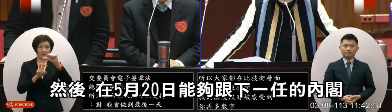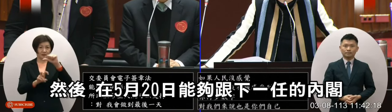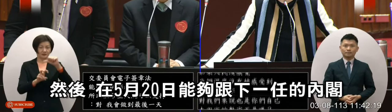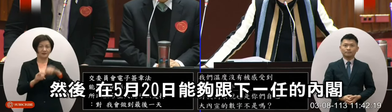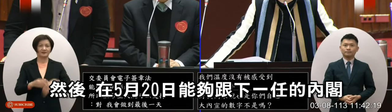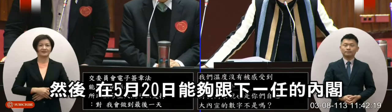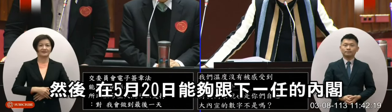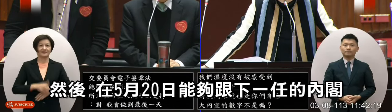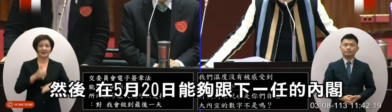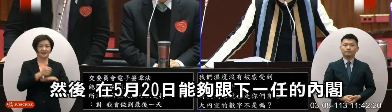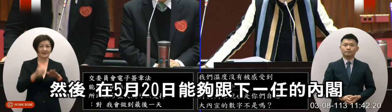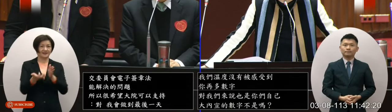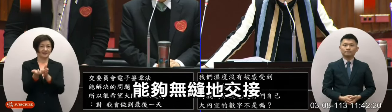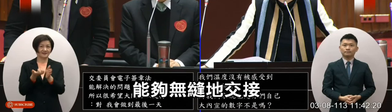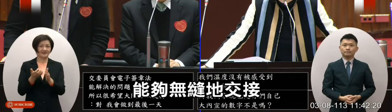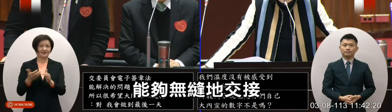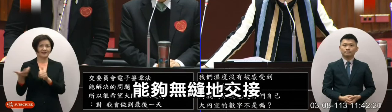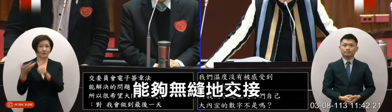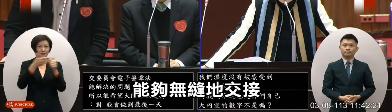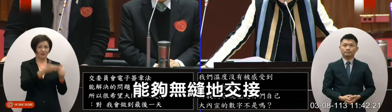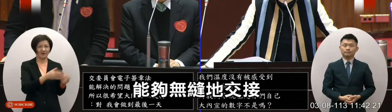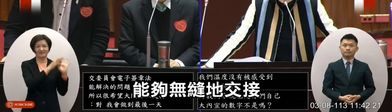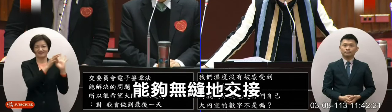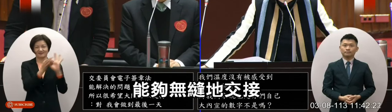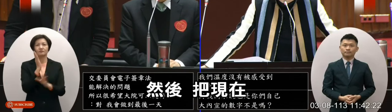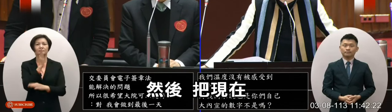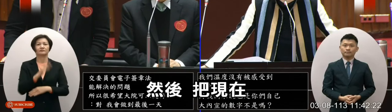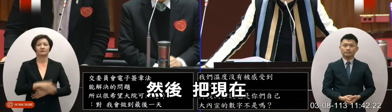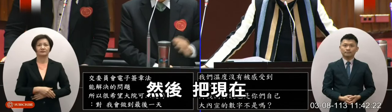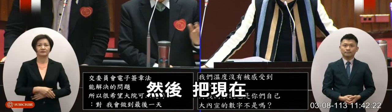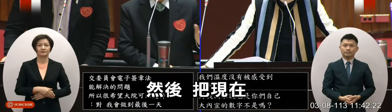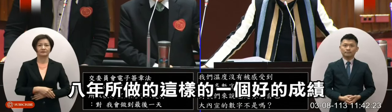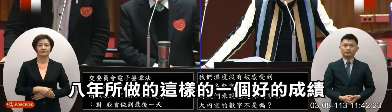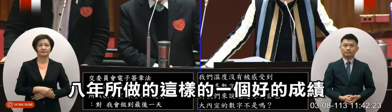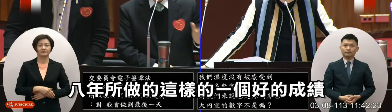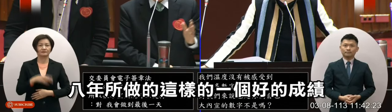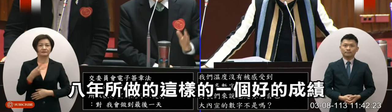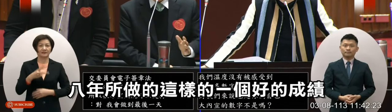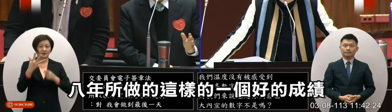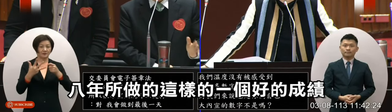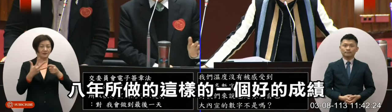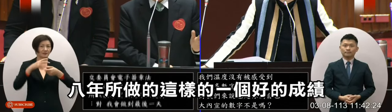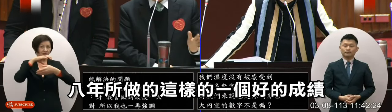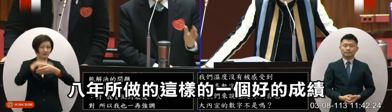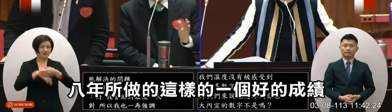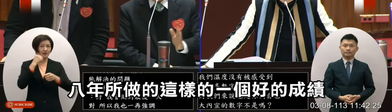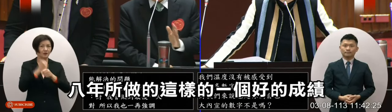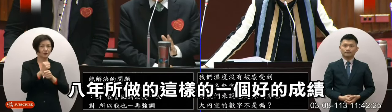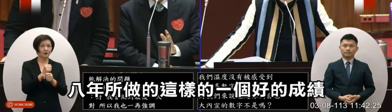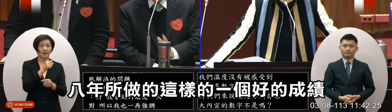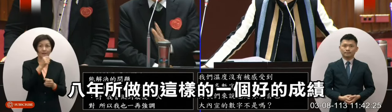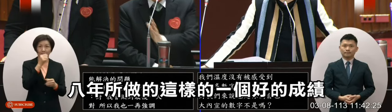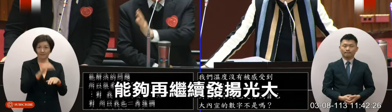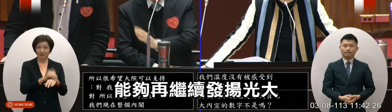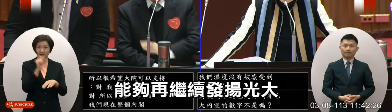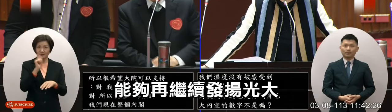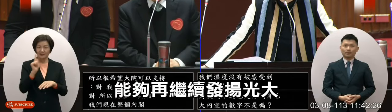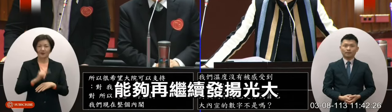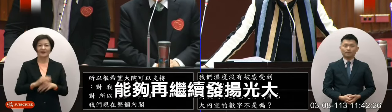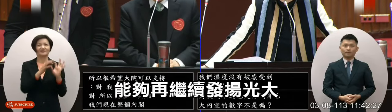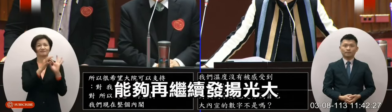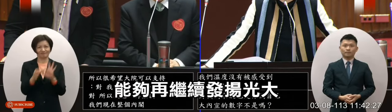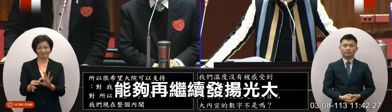跟下一任的内阁呢能够无缝的交接，然后把现在8年所做的这样的一个好的成绩能够再